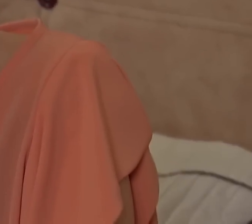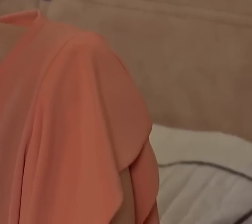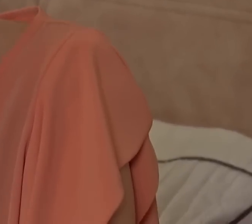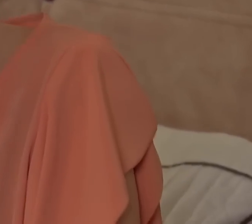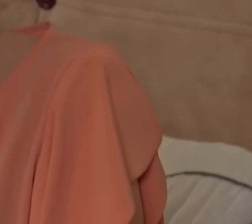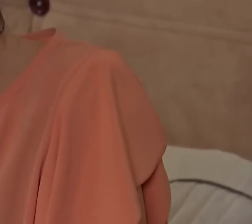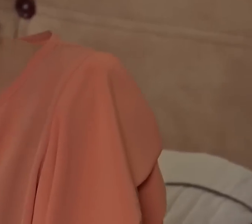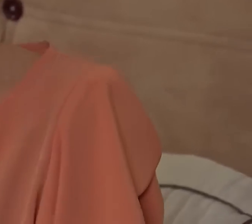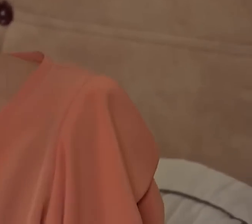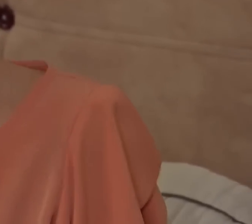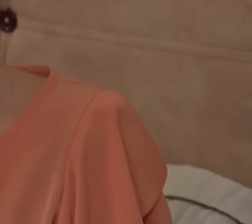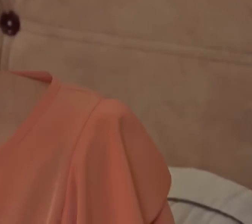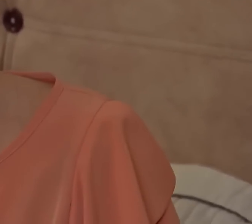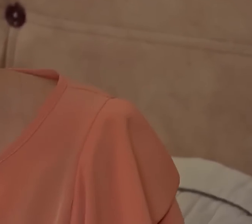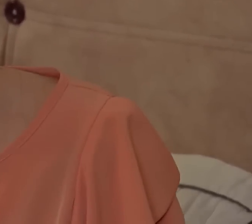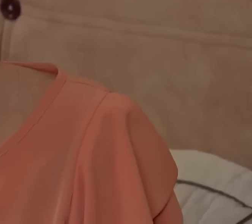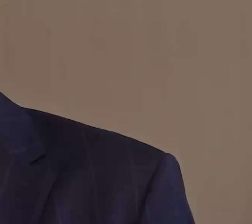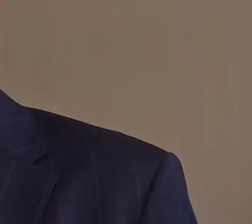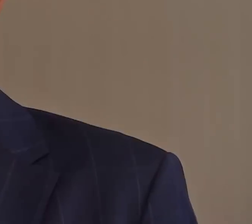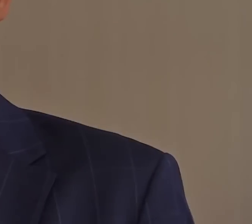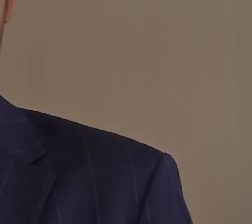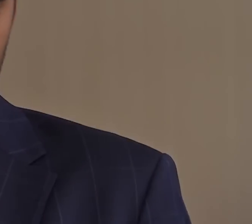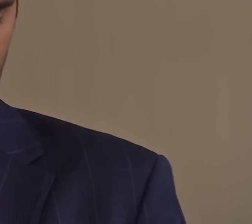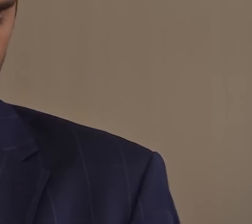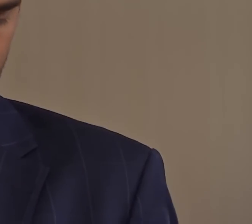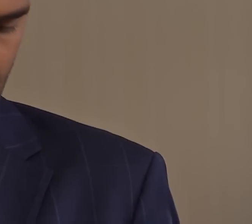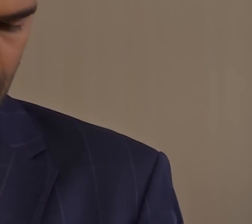Zehra saçını arkaya itti, ona bakıyor.